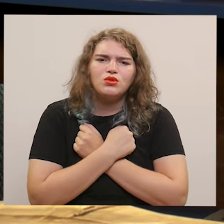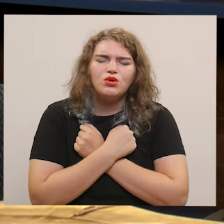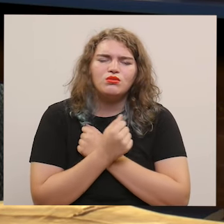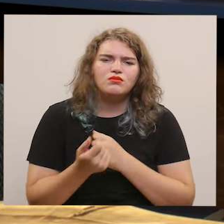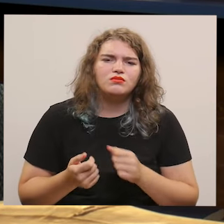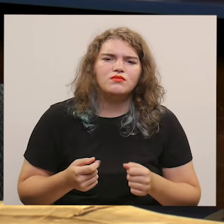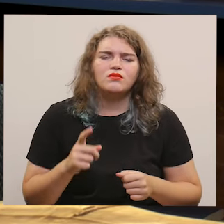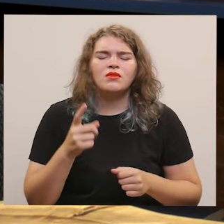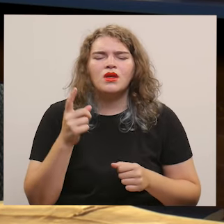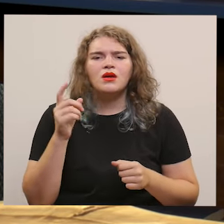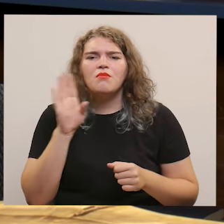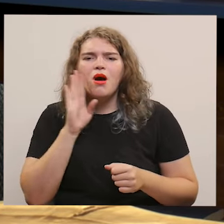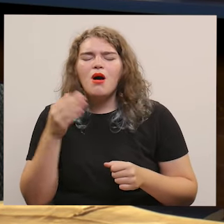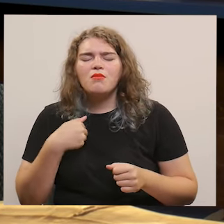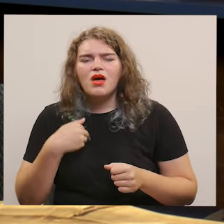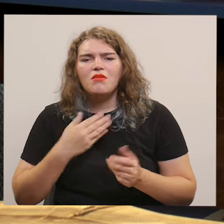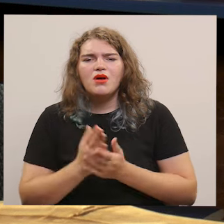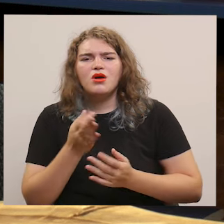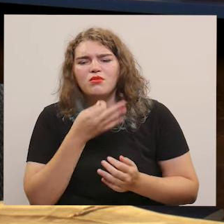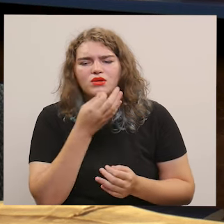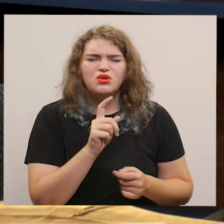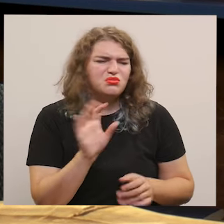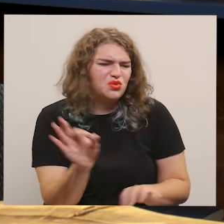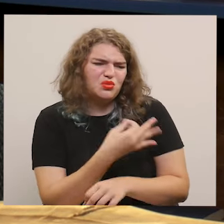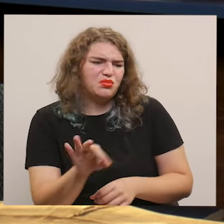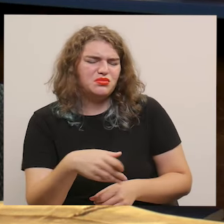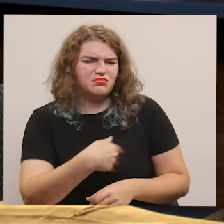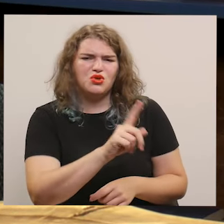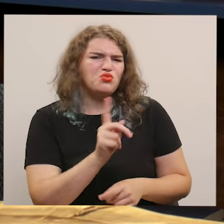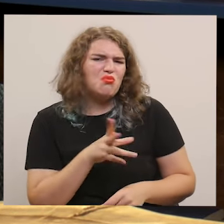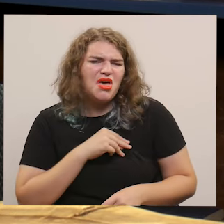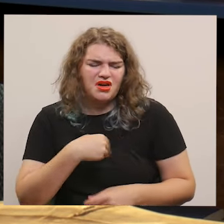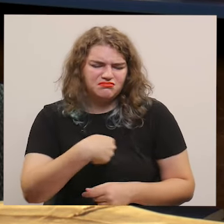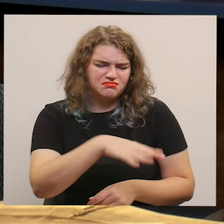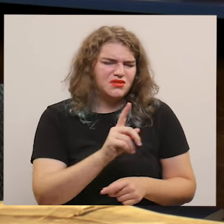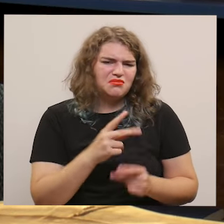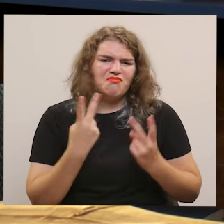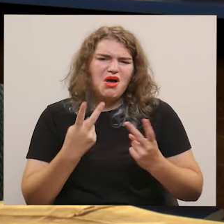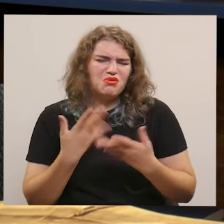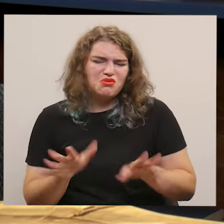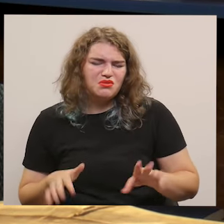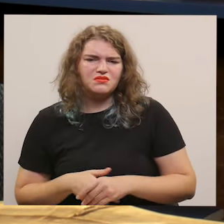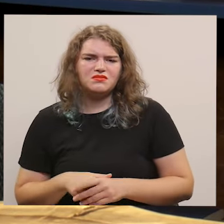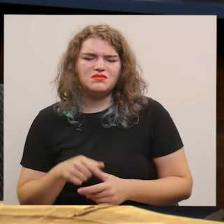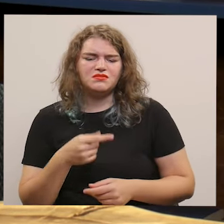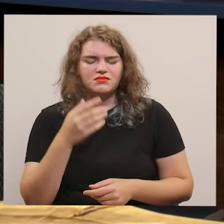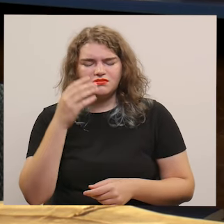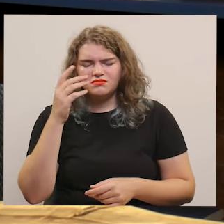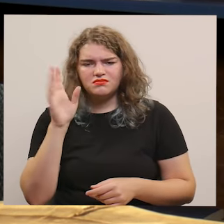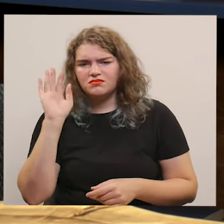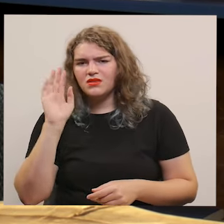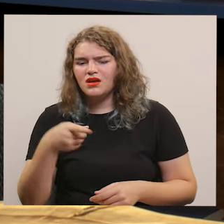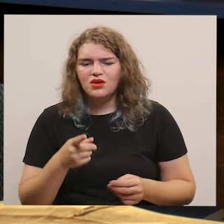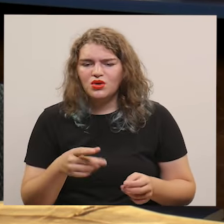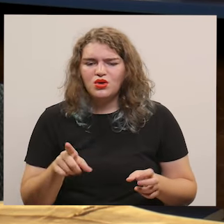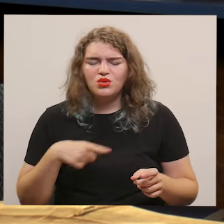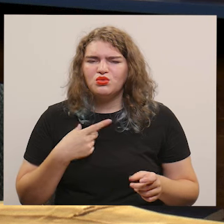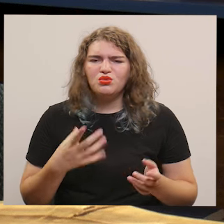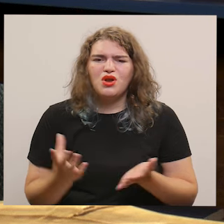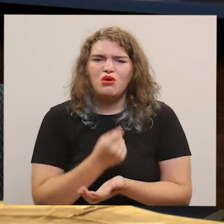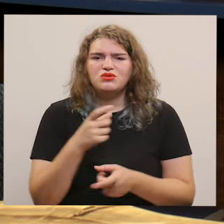copilărie: „Nu ești bună de nimica și toate lucrurile astea, tu nu meriți, tu n-ai valoare, tu vai și amar de capul tău, nu o să se leagă nimica